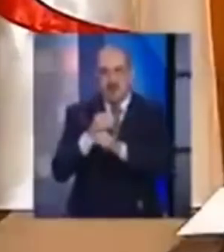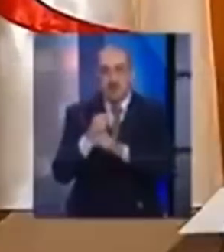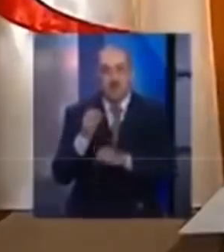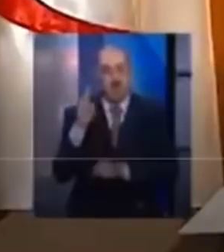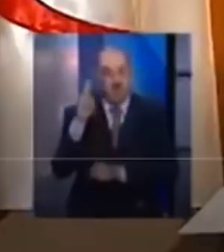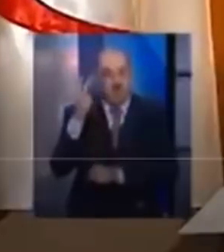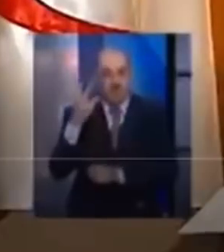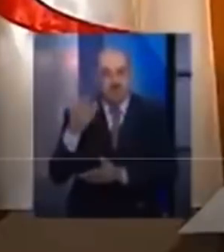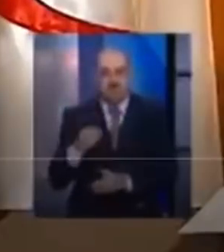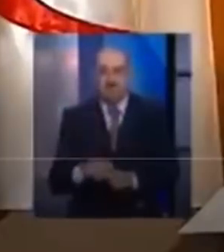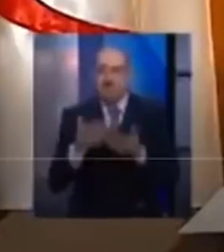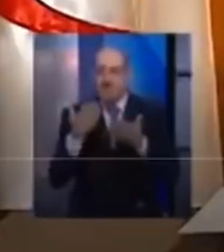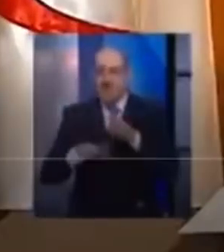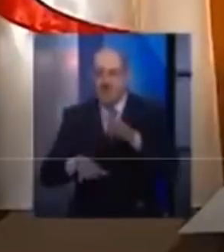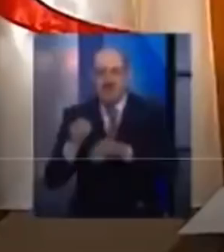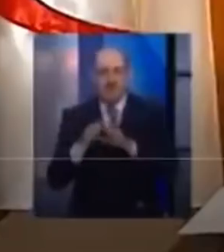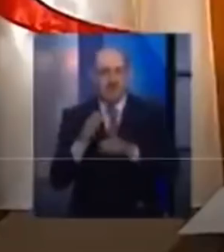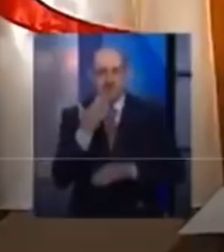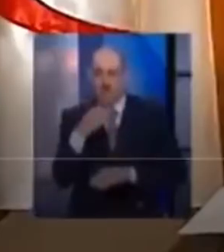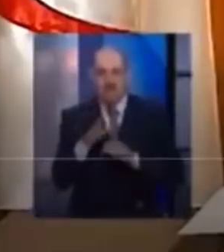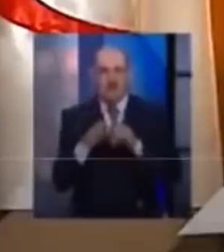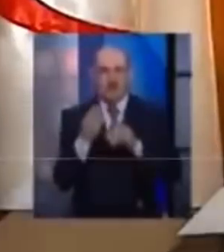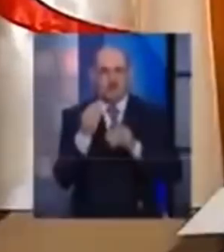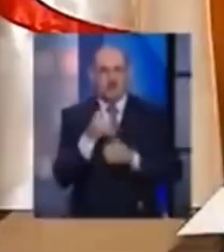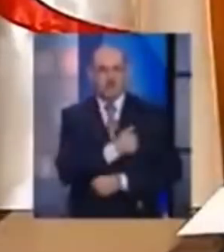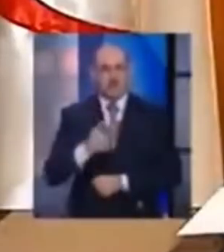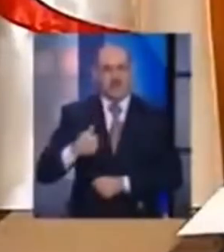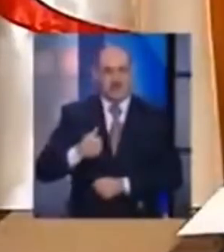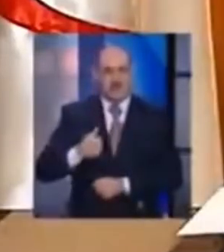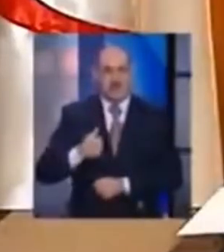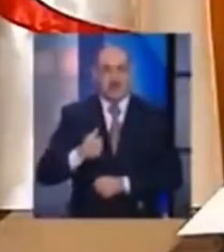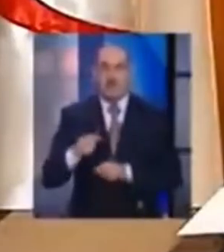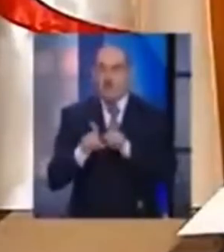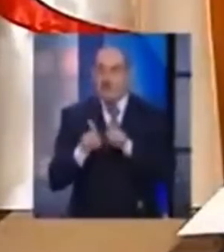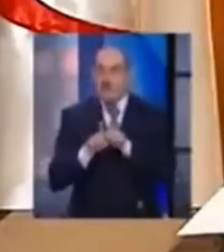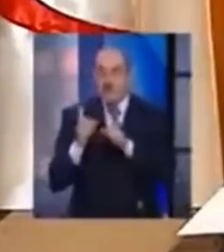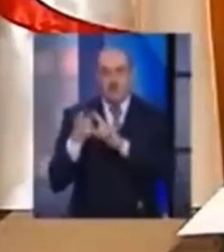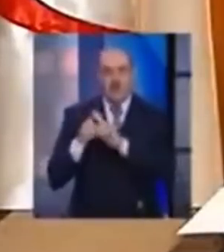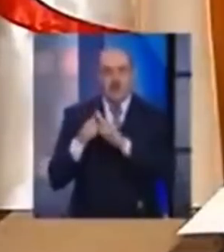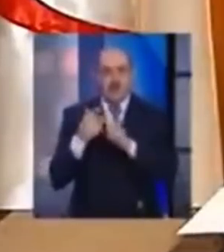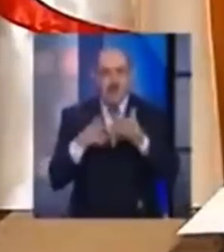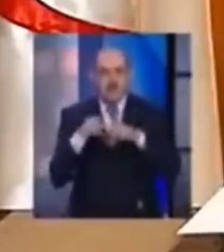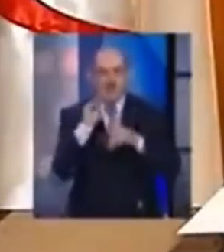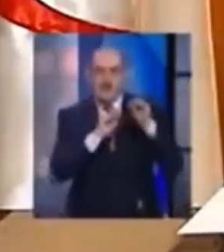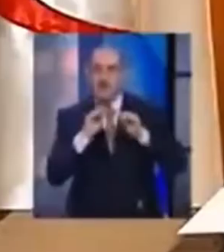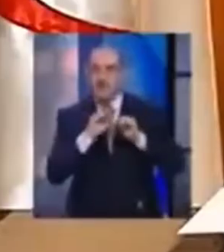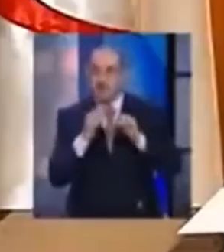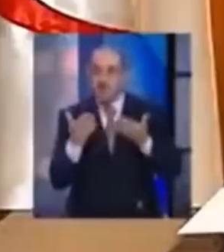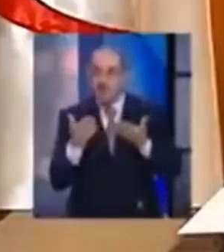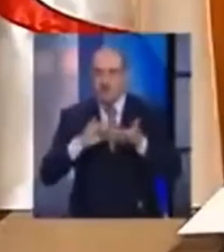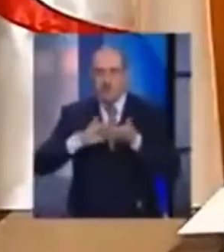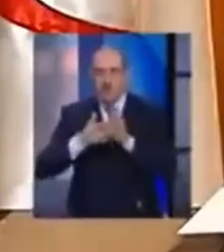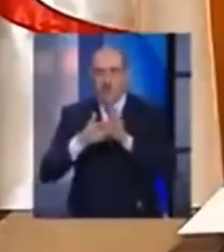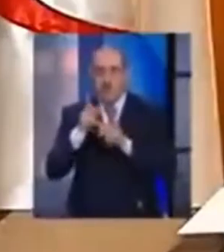ثانيا، التكفل أحسن الاجتماعي وبالأخص تكفل